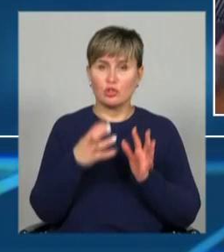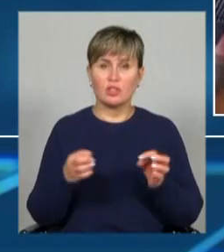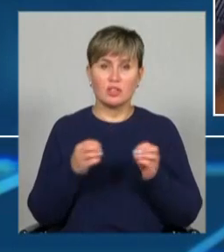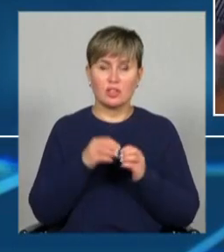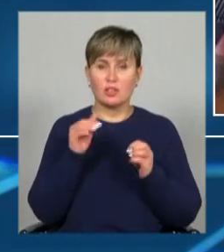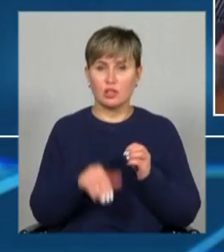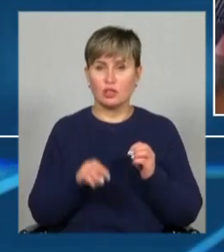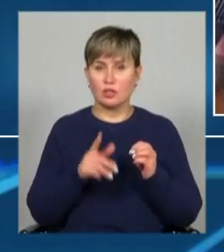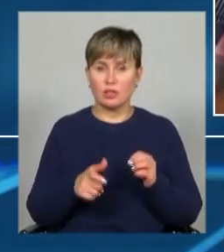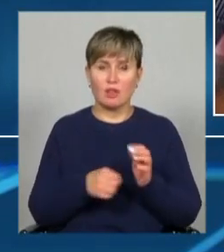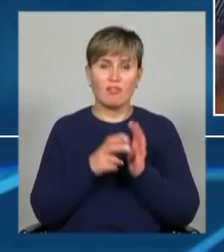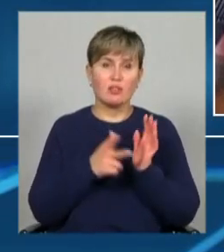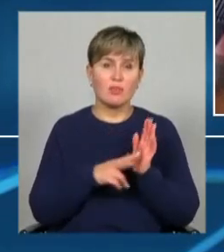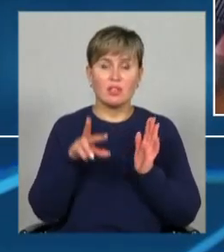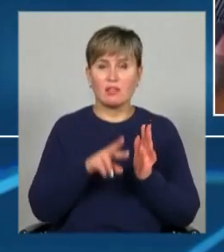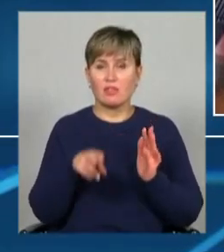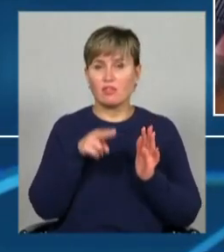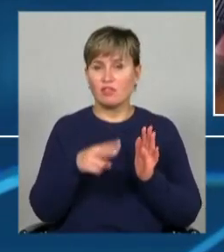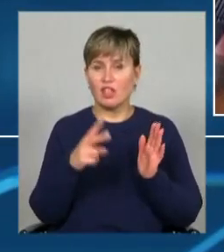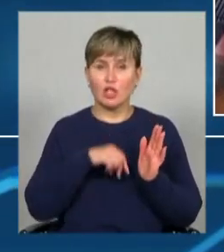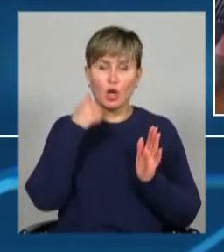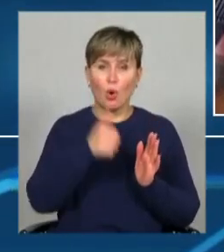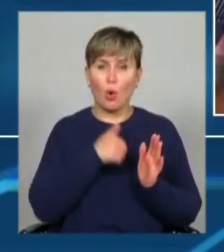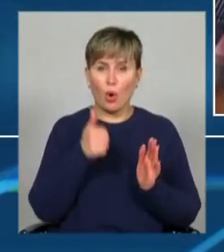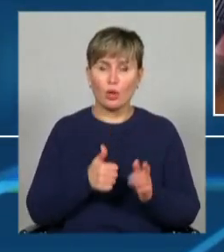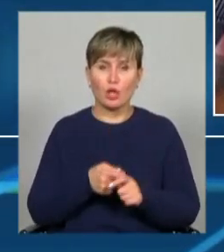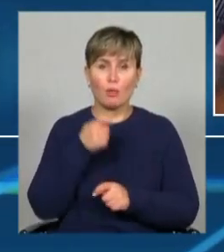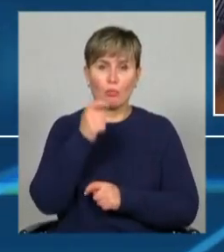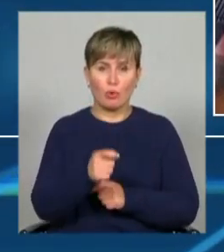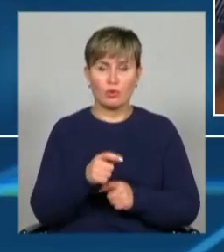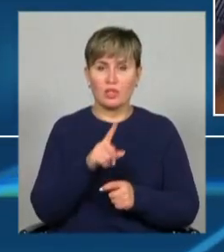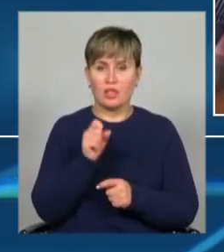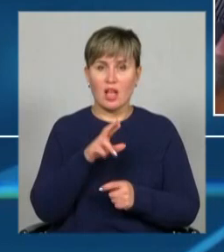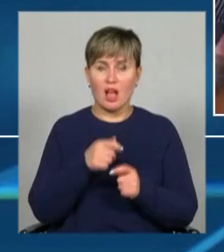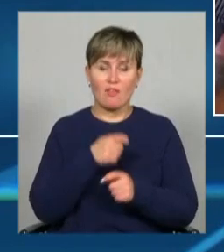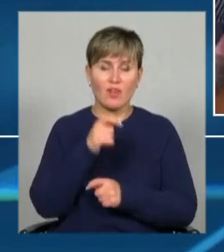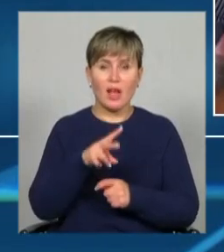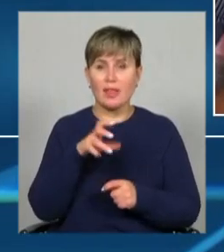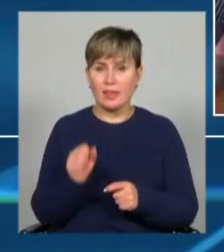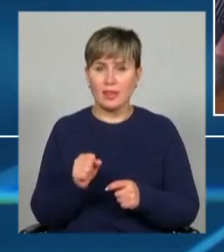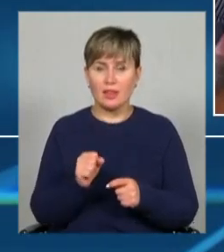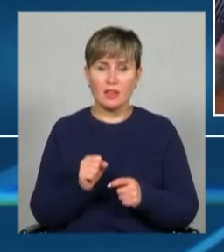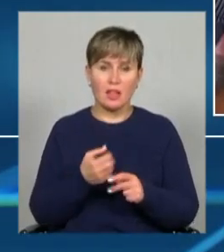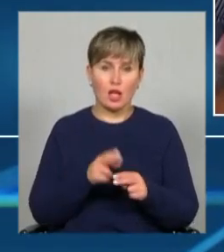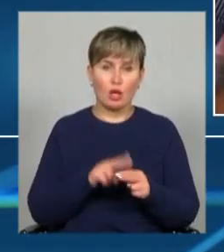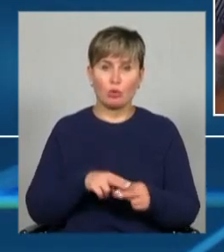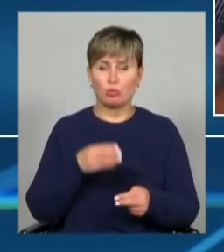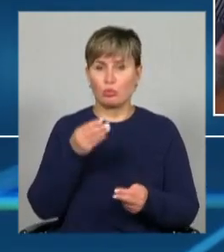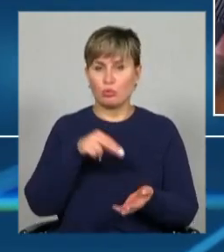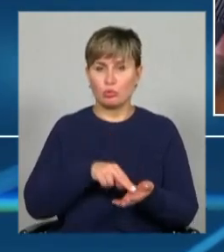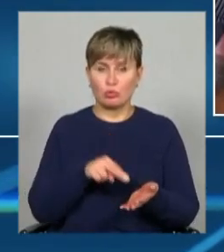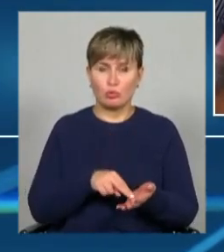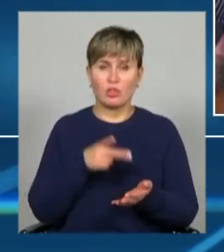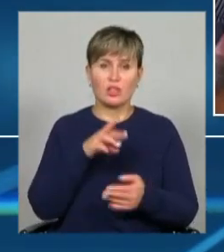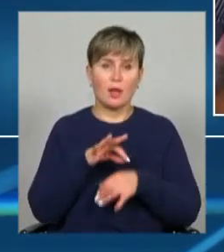тысяч тенге. 18 января 2022 года подана бюджетная заявка на вышеуказанную сумму